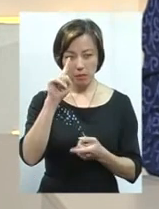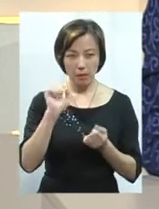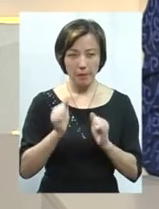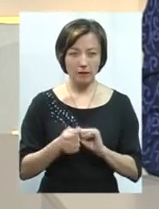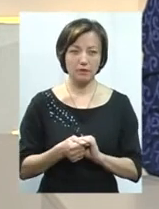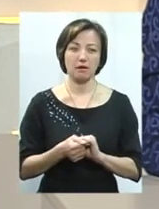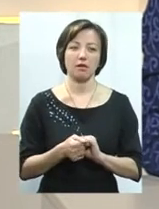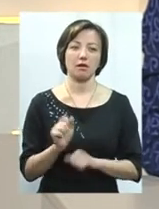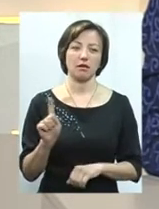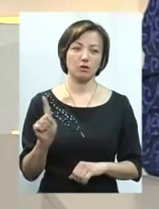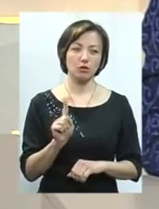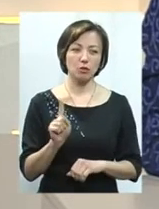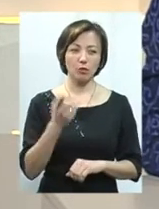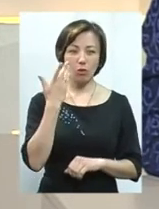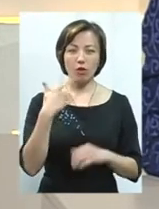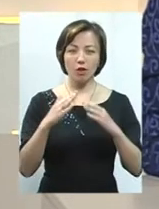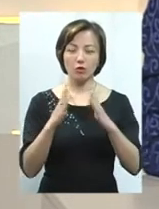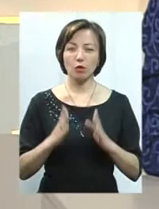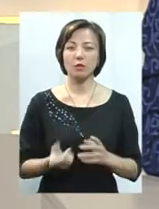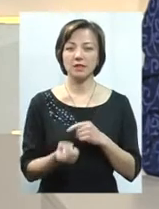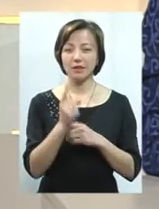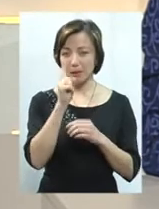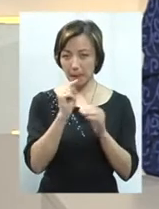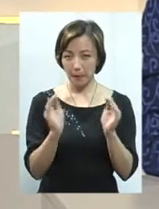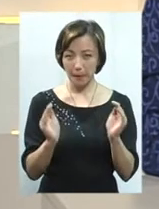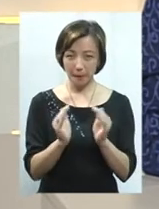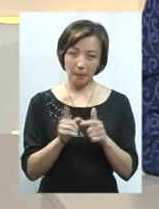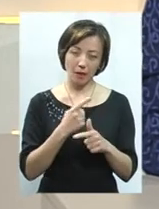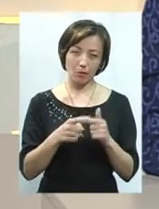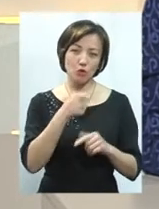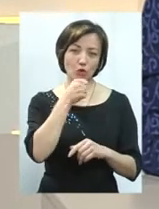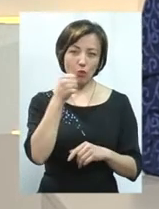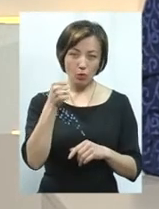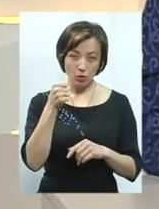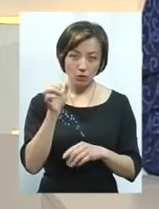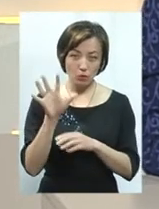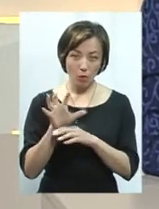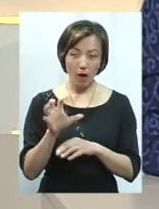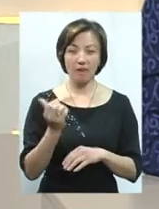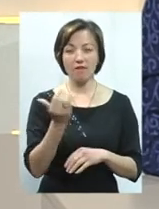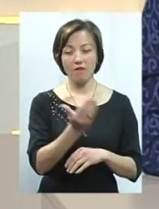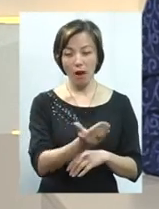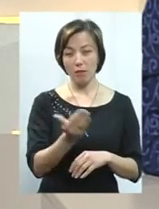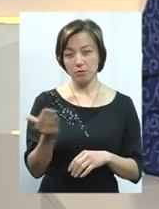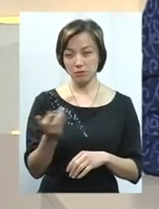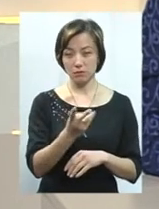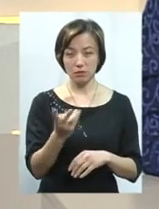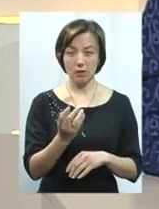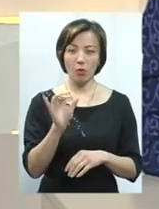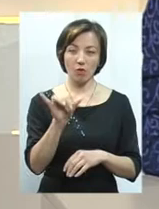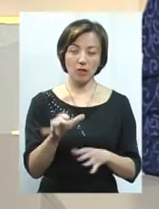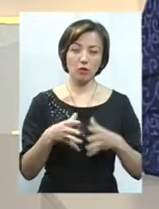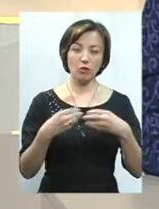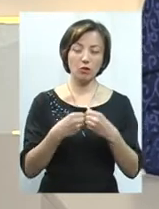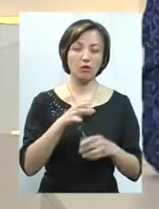пам'ятати, аби коли вдома з'явилося цуценя або ж дорослий пес, і вам, і йому у вашій родині